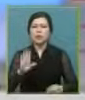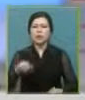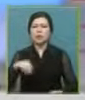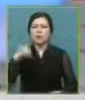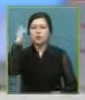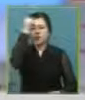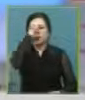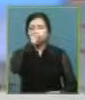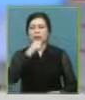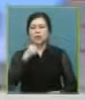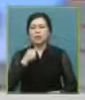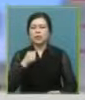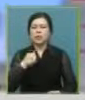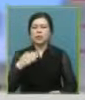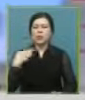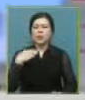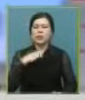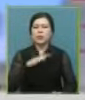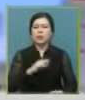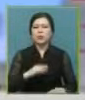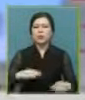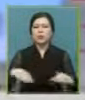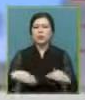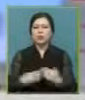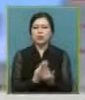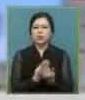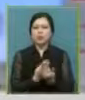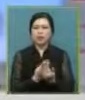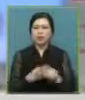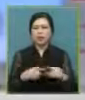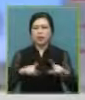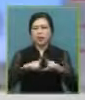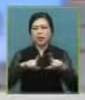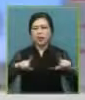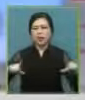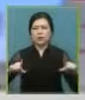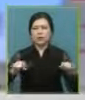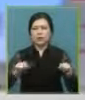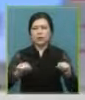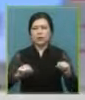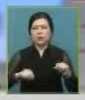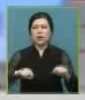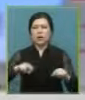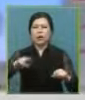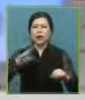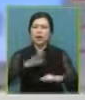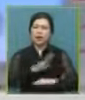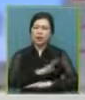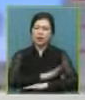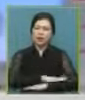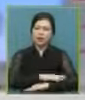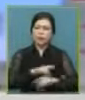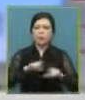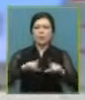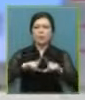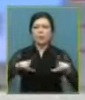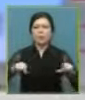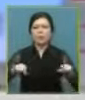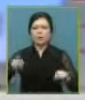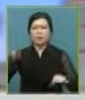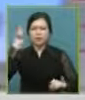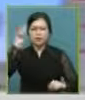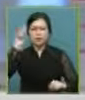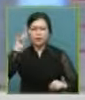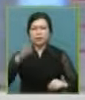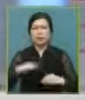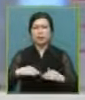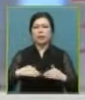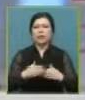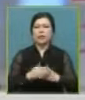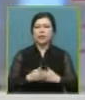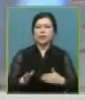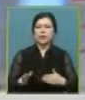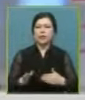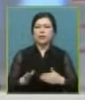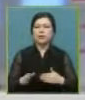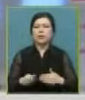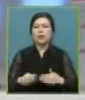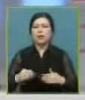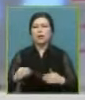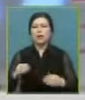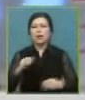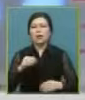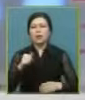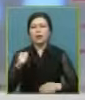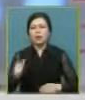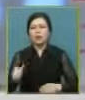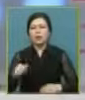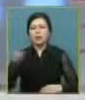салынды. 188 мектеп пен 41 балабақша пайдалануға берілді. Халықаралық республикалық олимпиадаларда топ жарған оқу озаттарда облыс